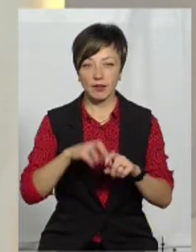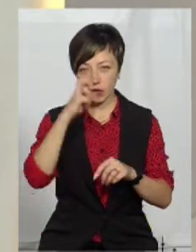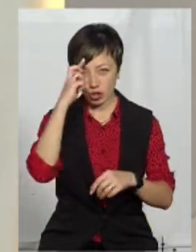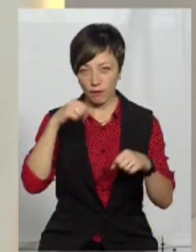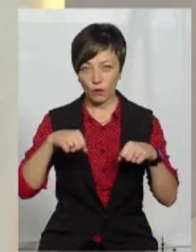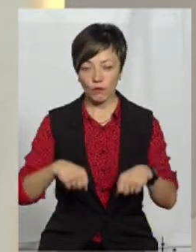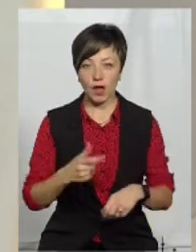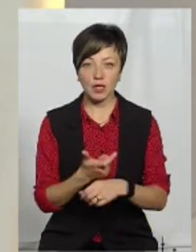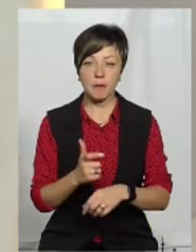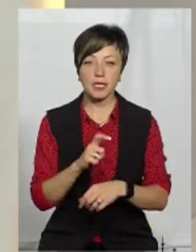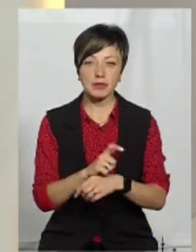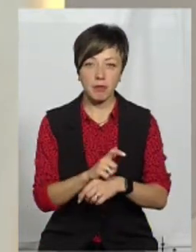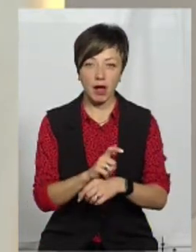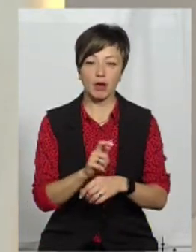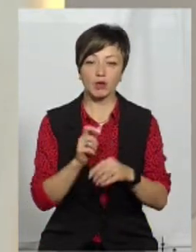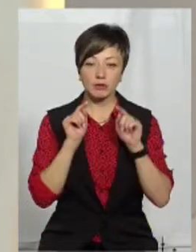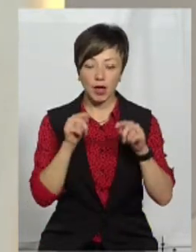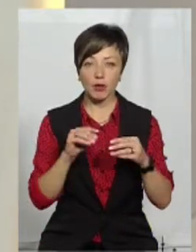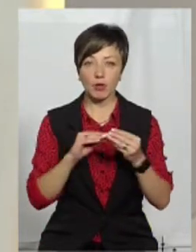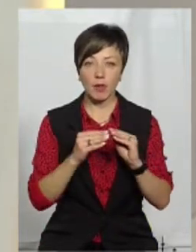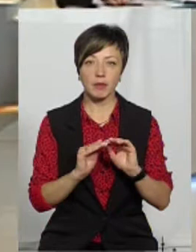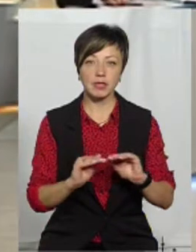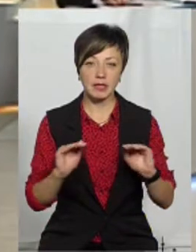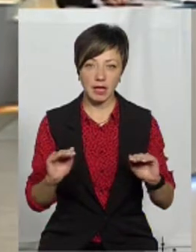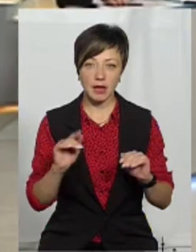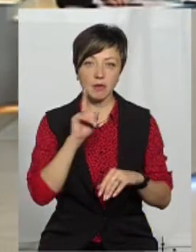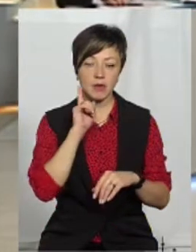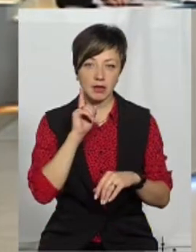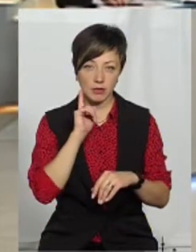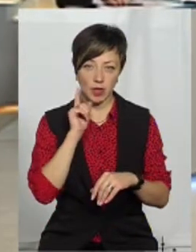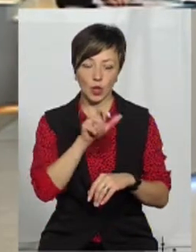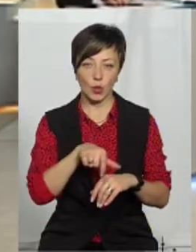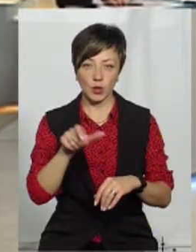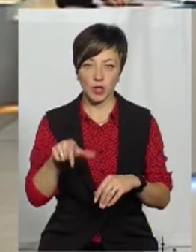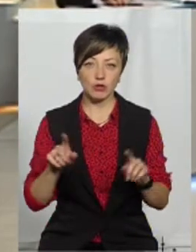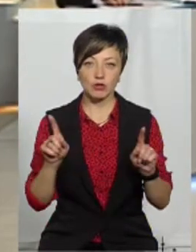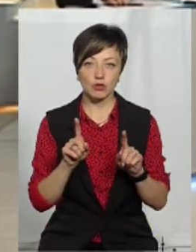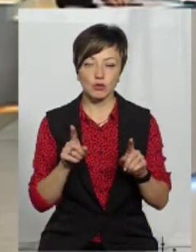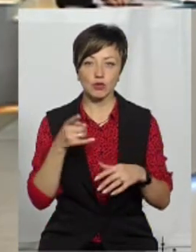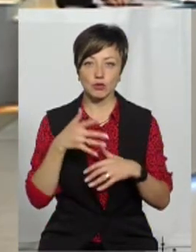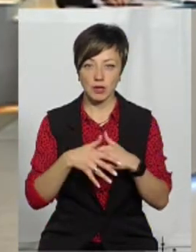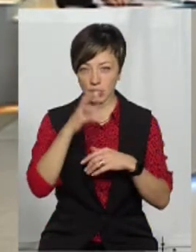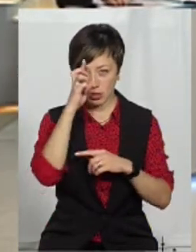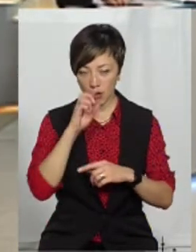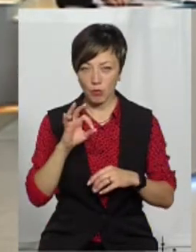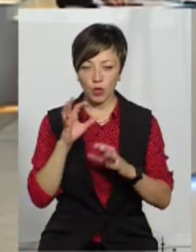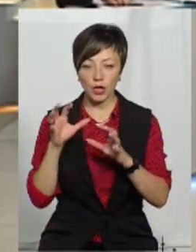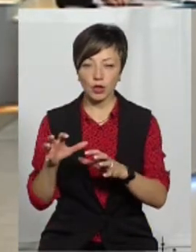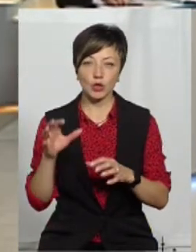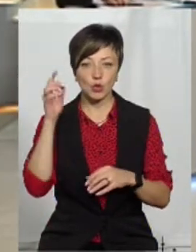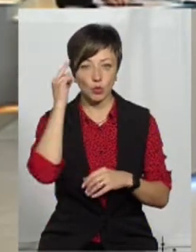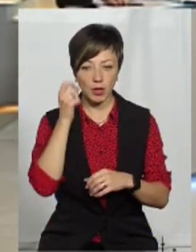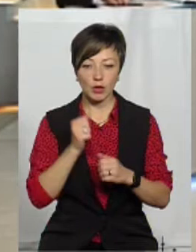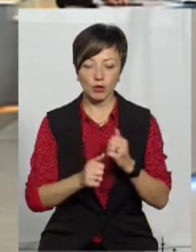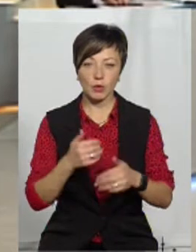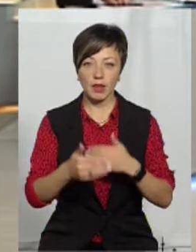максимально до проблем як дітей, так і підлітків, так і молодих людей. Щоб вони розуміли, що держава про них думає на кожному